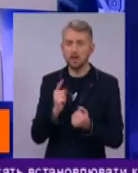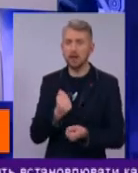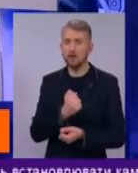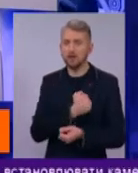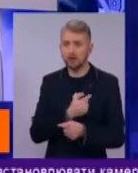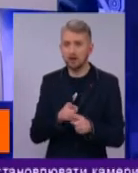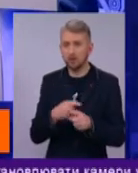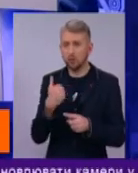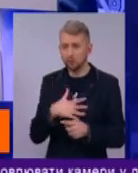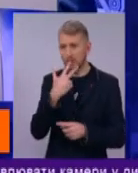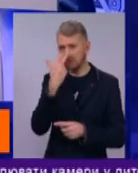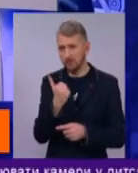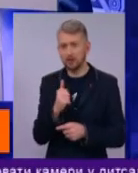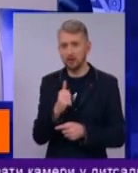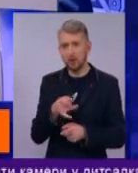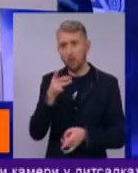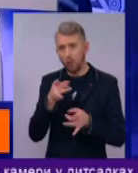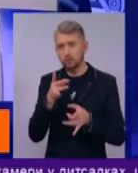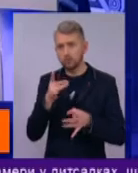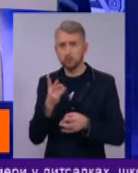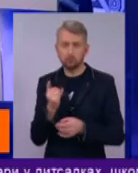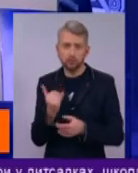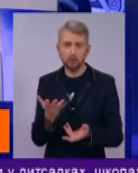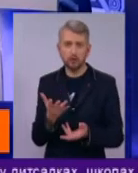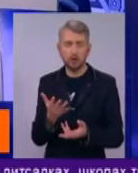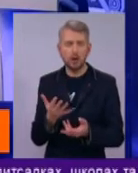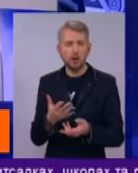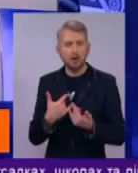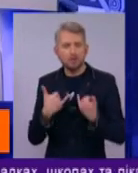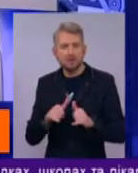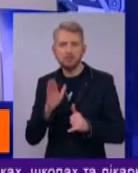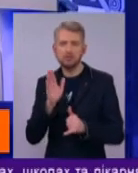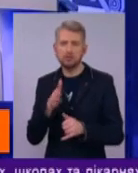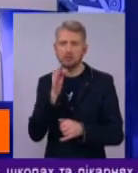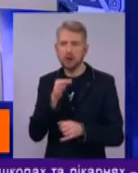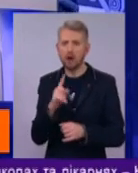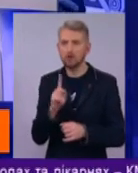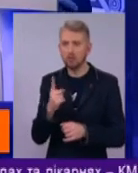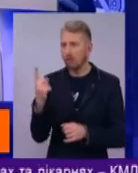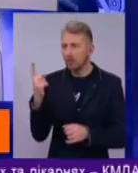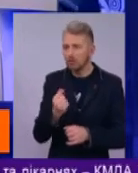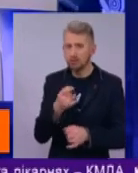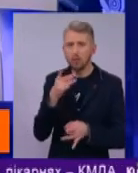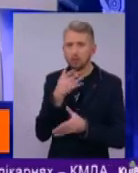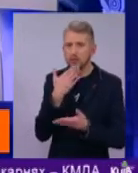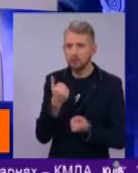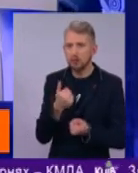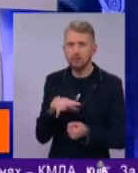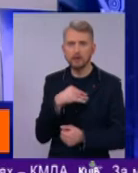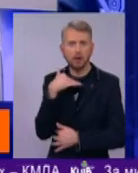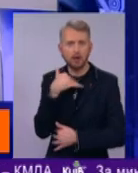жаль, це звично почути, що відбулися обстріли. Дивина була б, якби б сказали, там, у нас вже тиждень не відбувалося